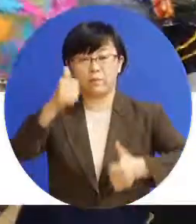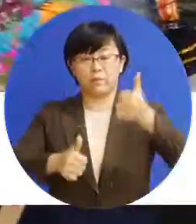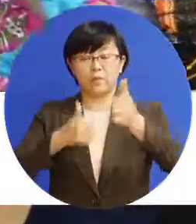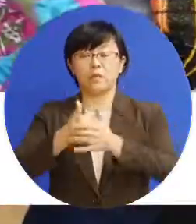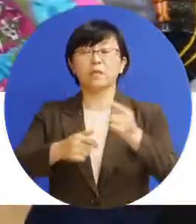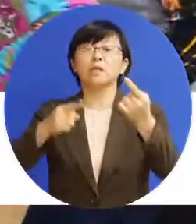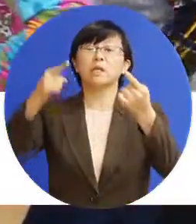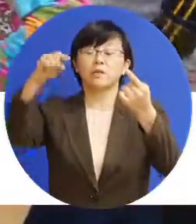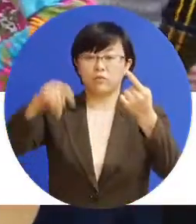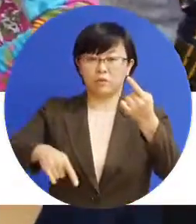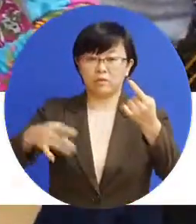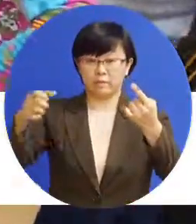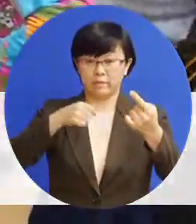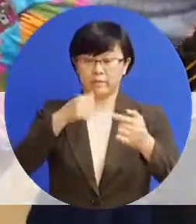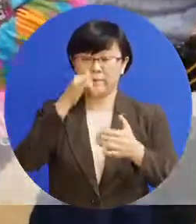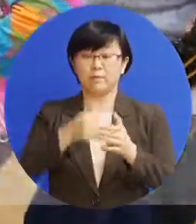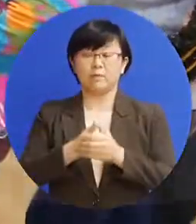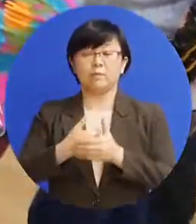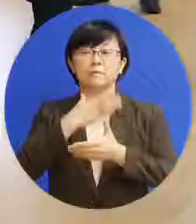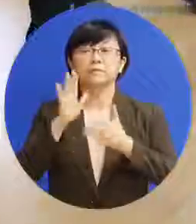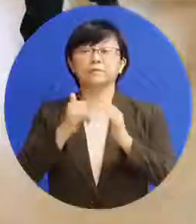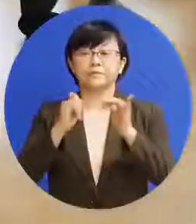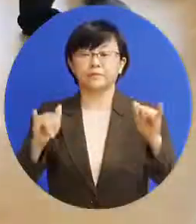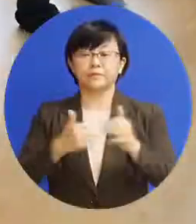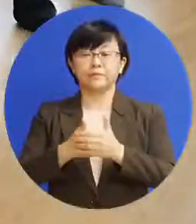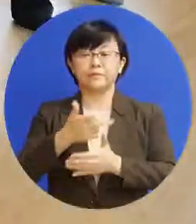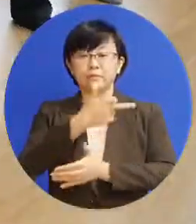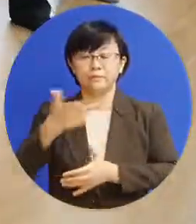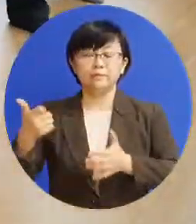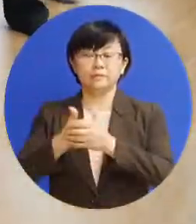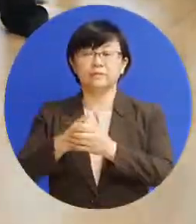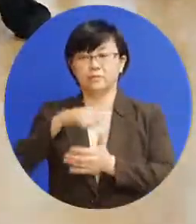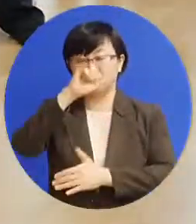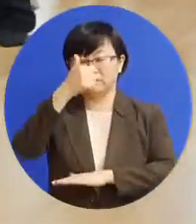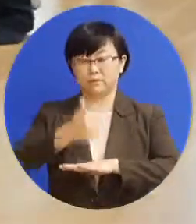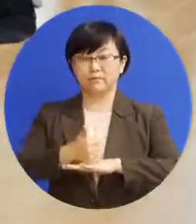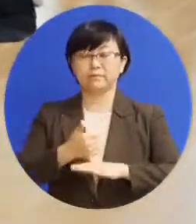경영대회 1등을 수상하는 영예를 안으며 어르신들에게 큰 호응을 얻고 있습니다.